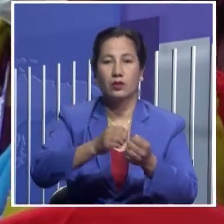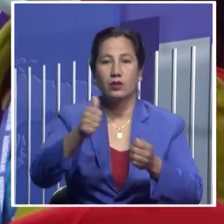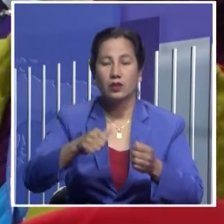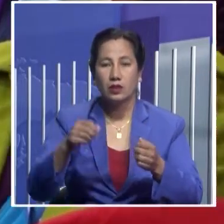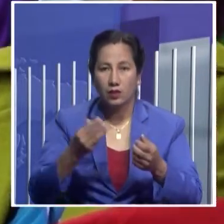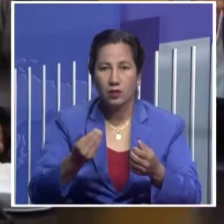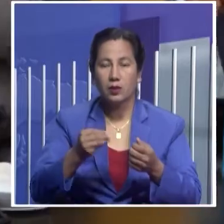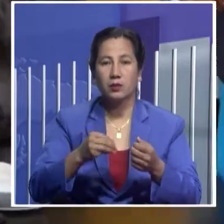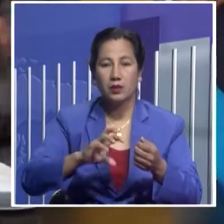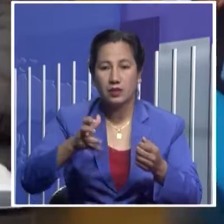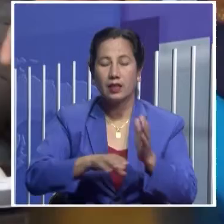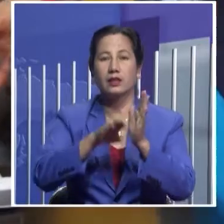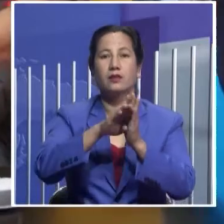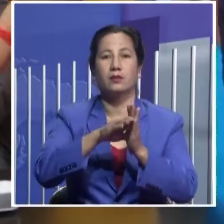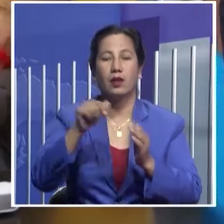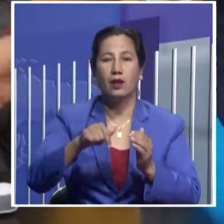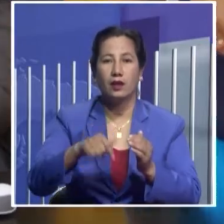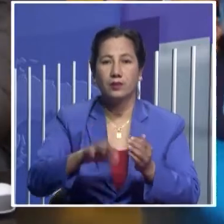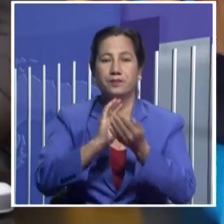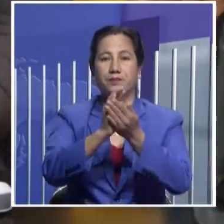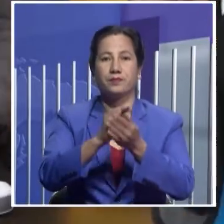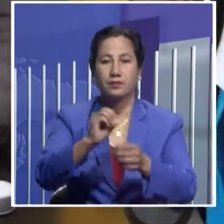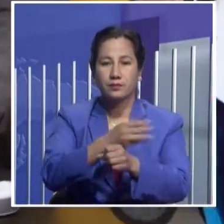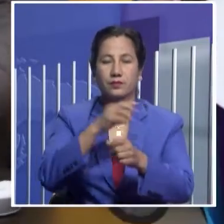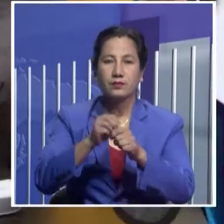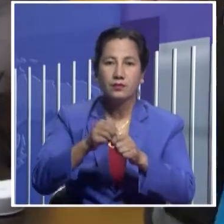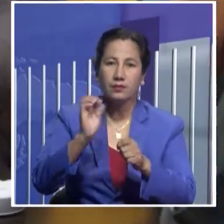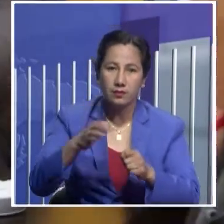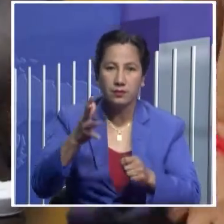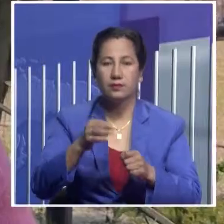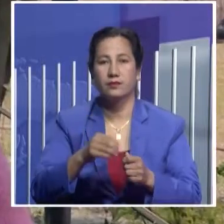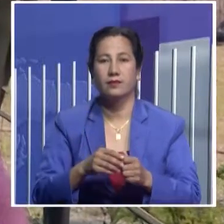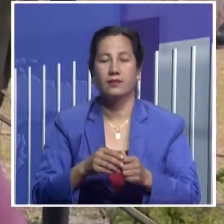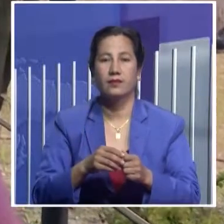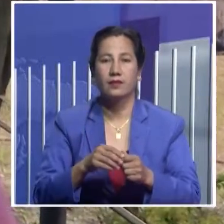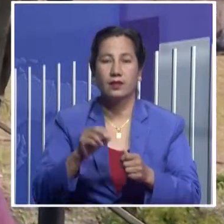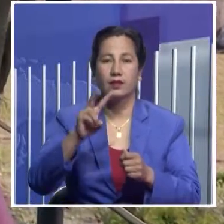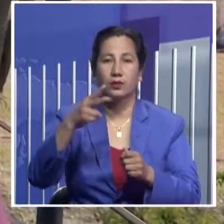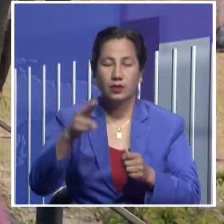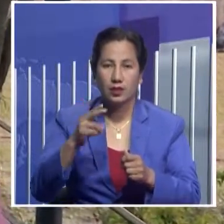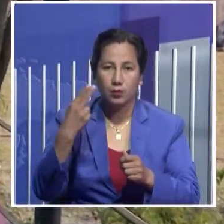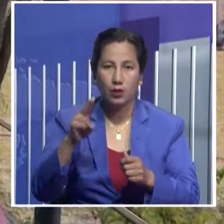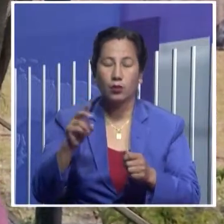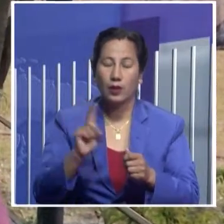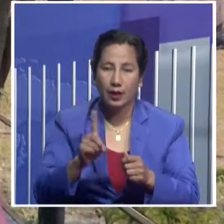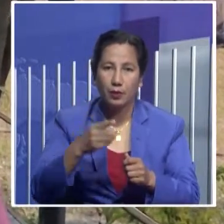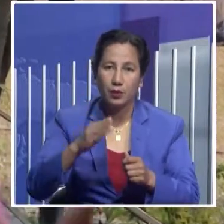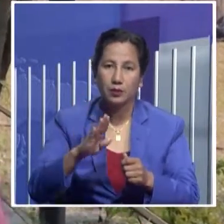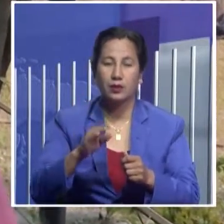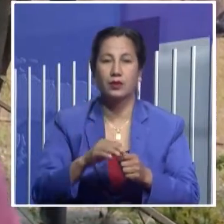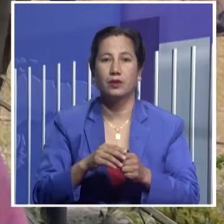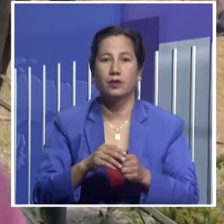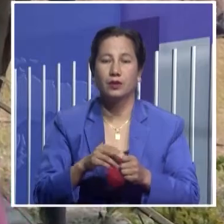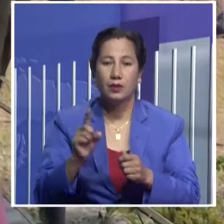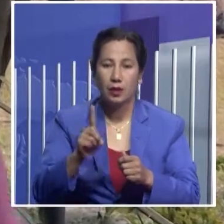अहिले कतिपय स्थानीय तहमा अहिले यो सेवा प्रभावकारी बन्न नसकेको देखिएको छ। दुईजना भएको भए एकदम राम्रो हुन्थ्यो, नै राम्रो